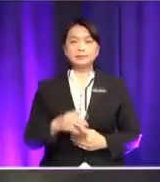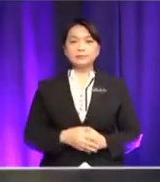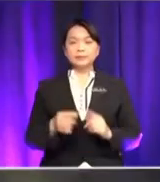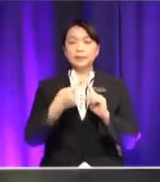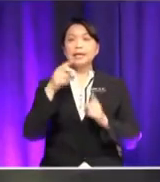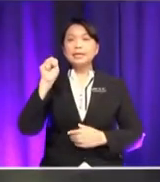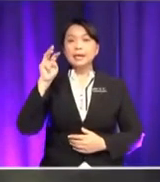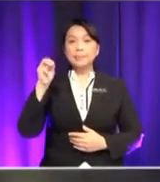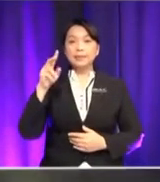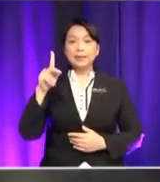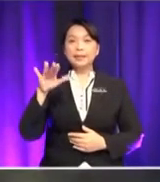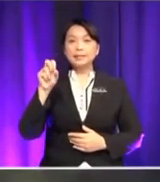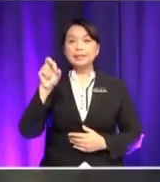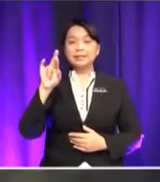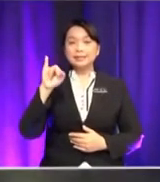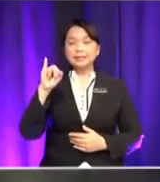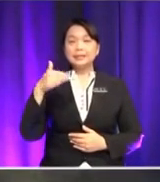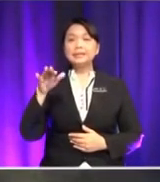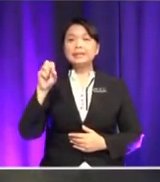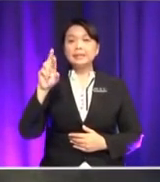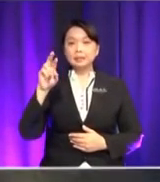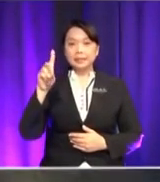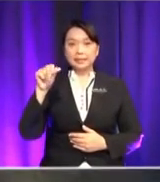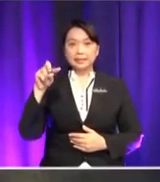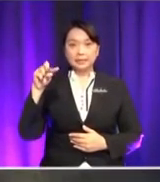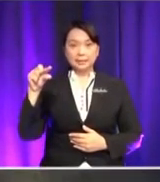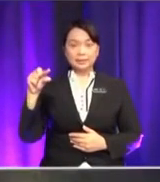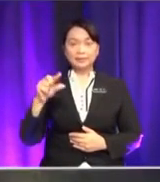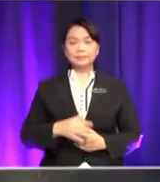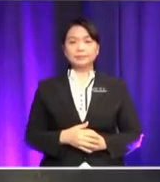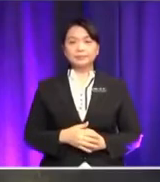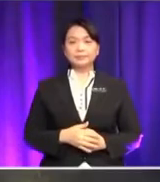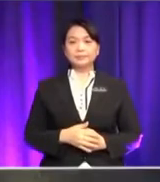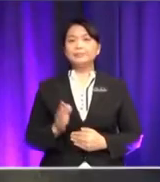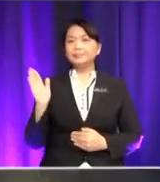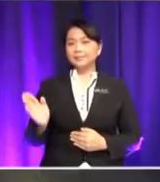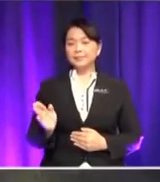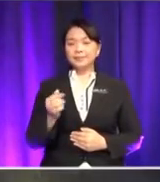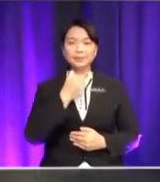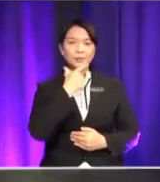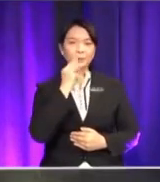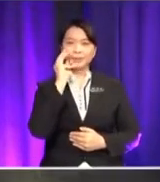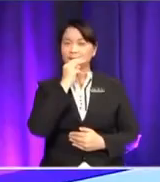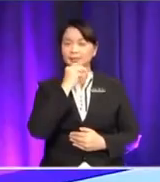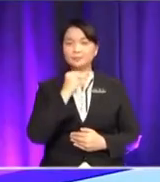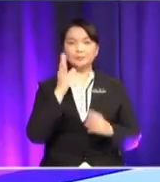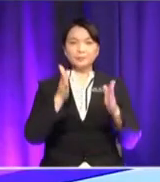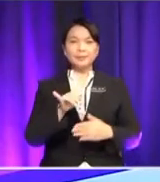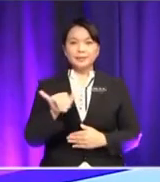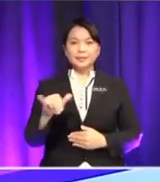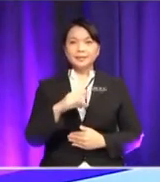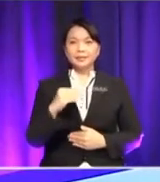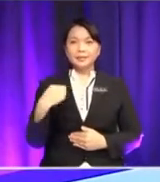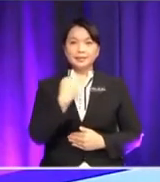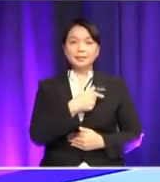Assalamualaikum cewek gua kabar Wa'alaikumsalam kabar baik itulah dia senyum manis orangnya yang kita jika bersama